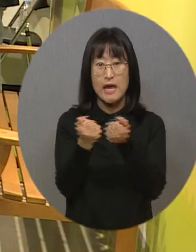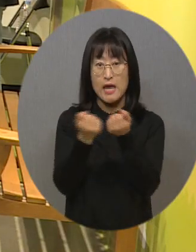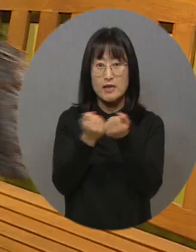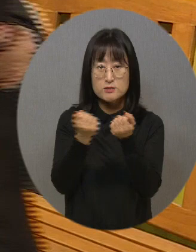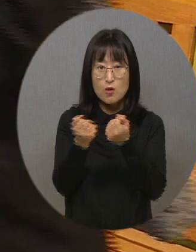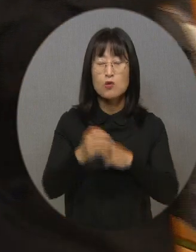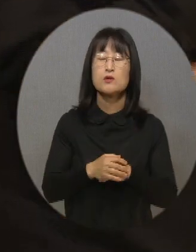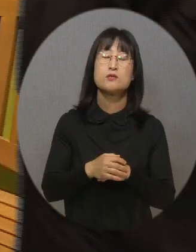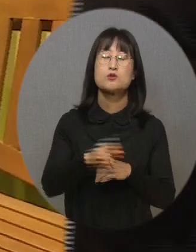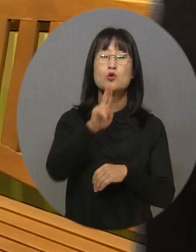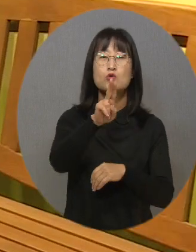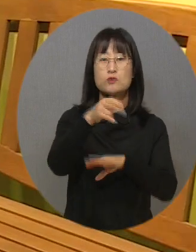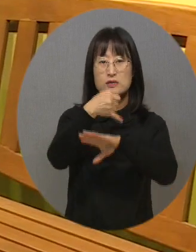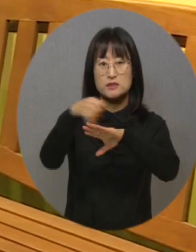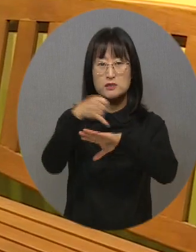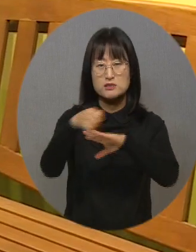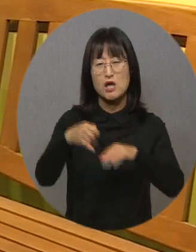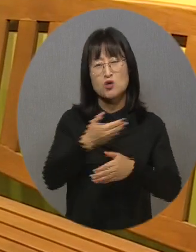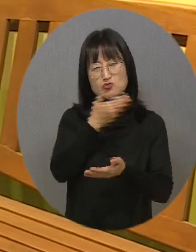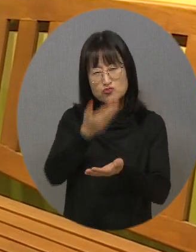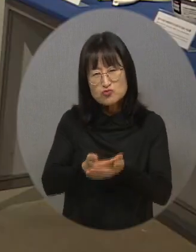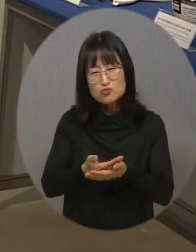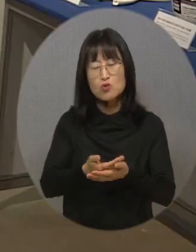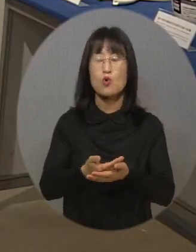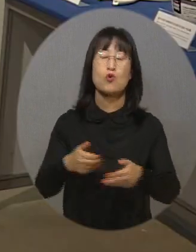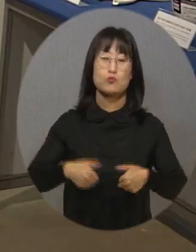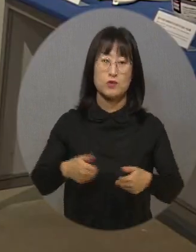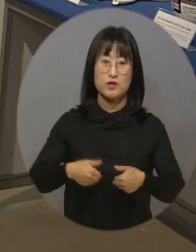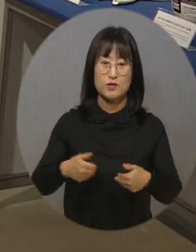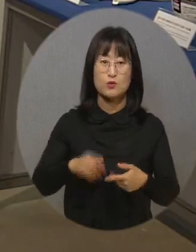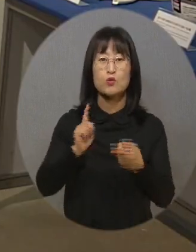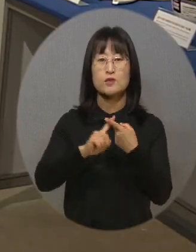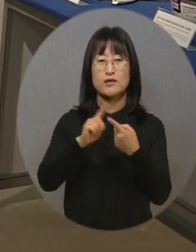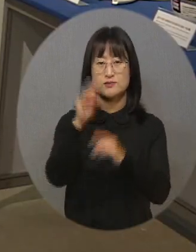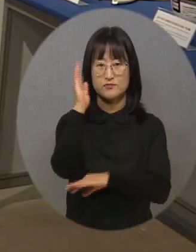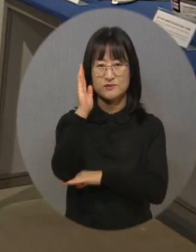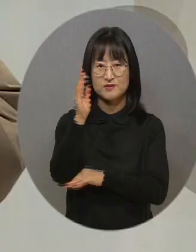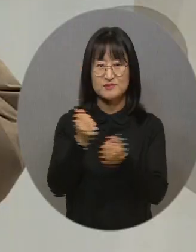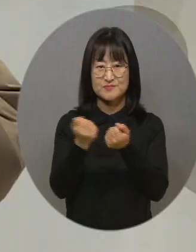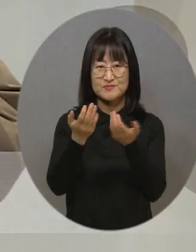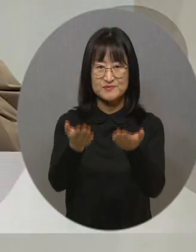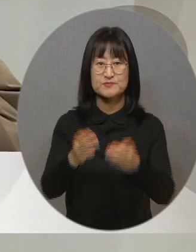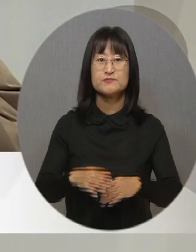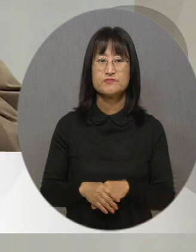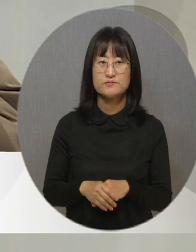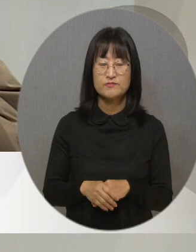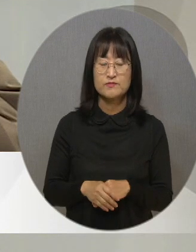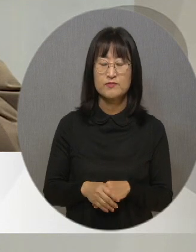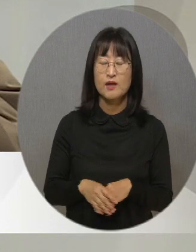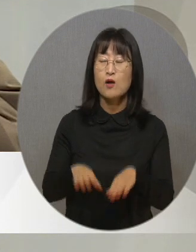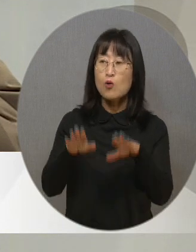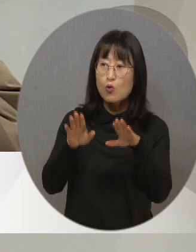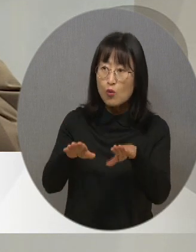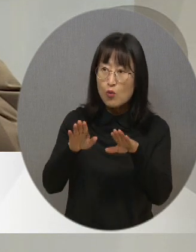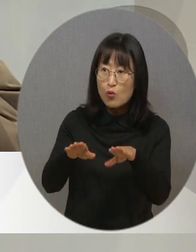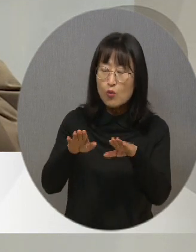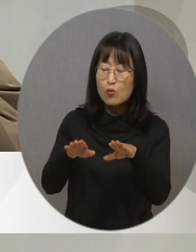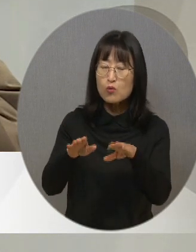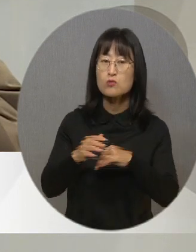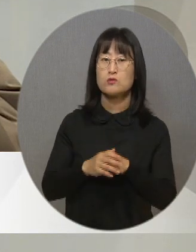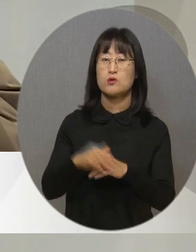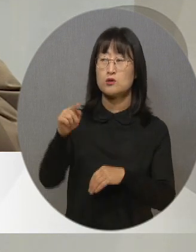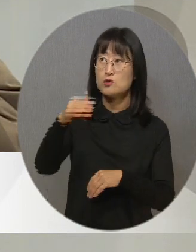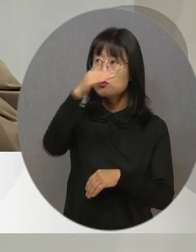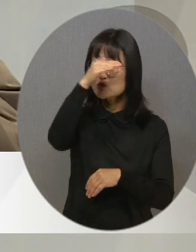유니버설 디자인의 중요성과 필요성에 대한 이해도 한층 깊어집니다. 오늘 이 거는 이 전시는